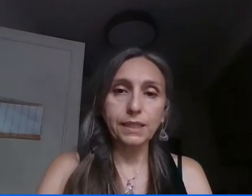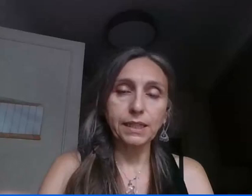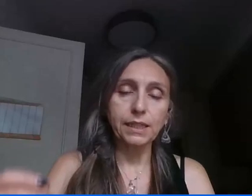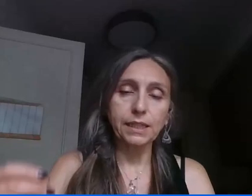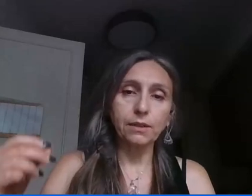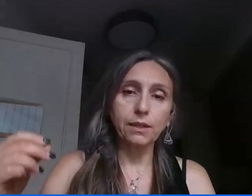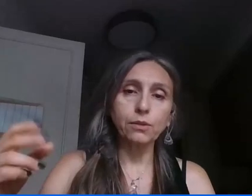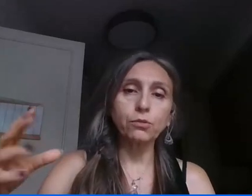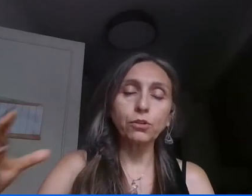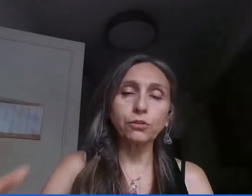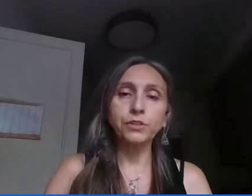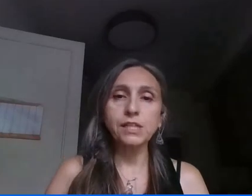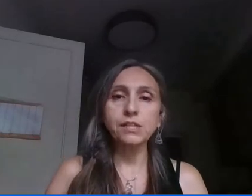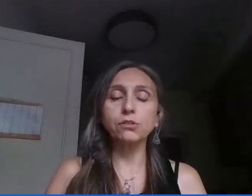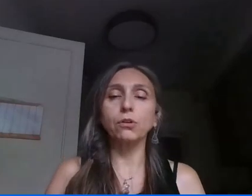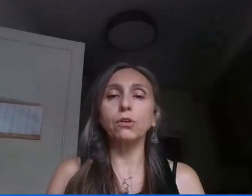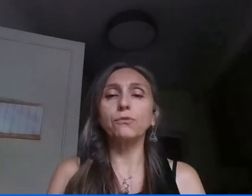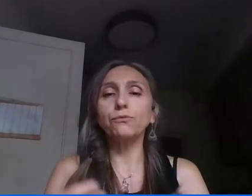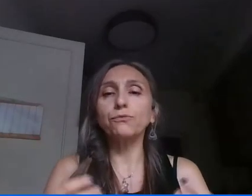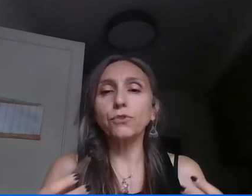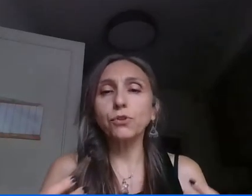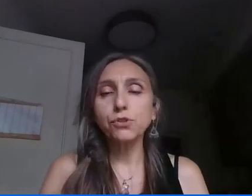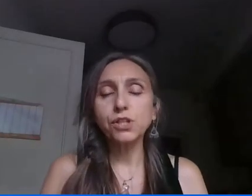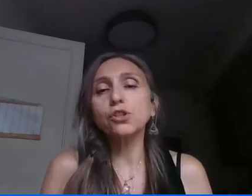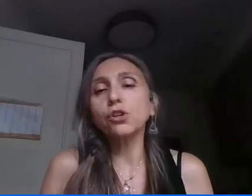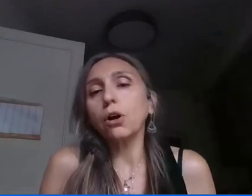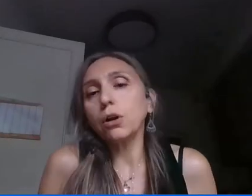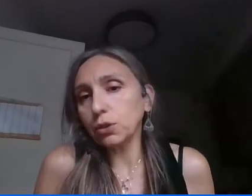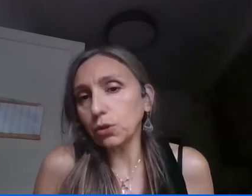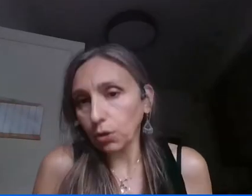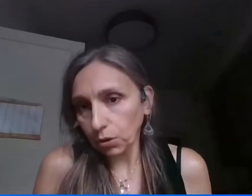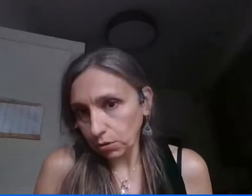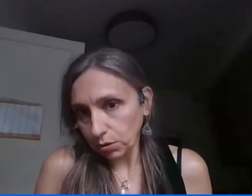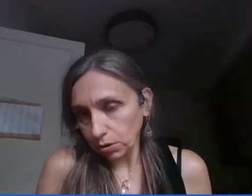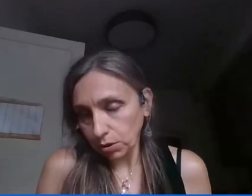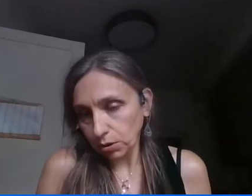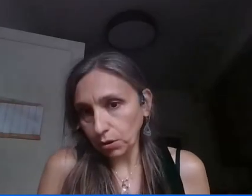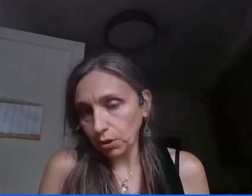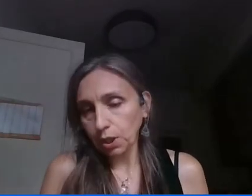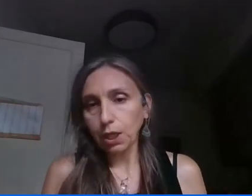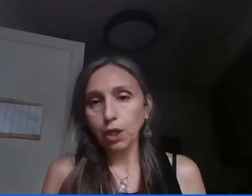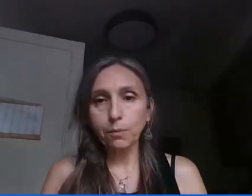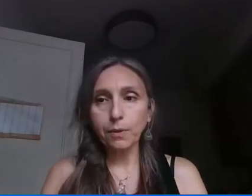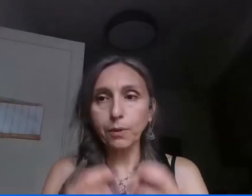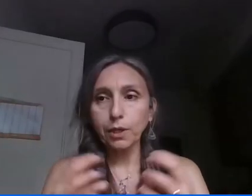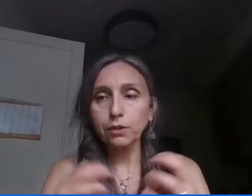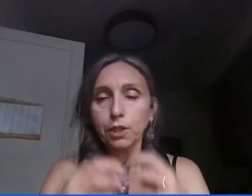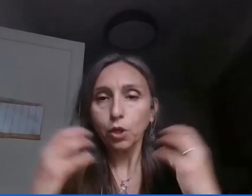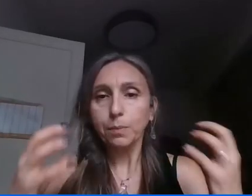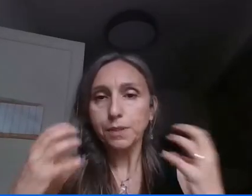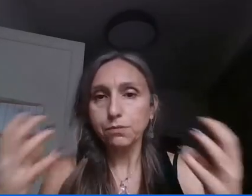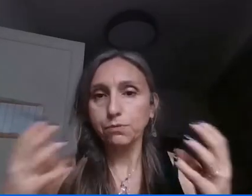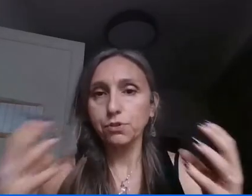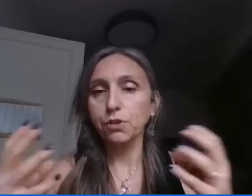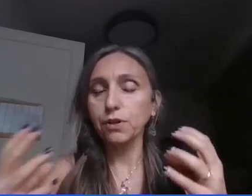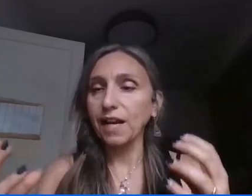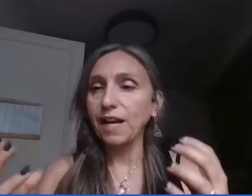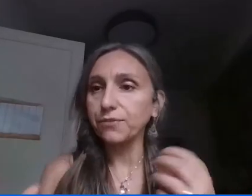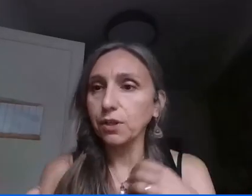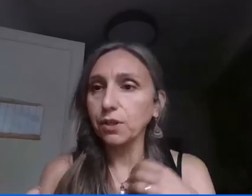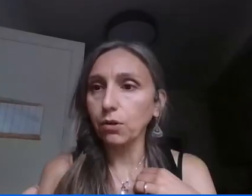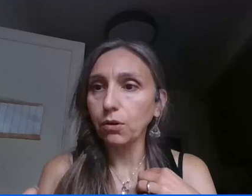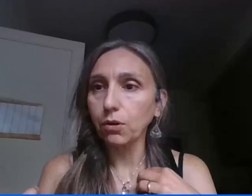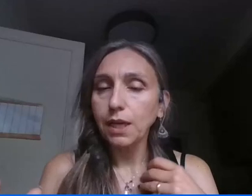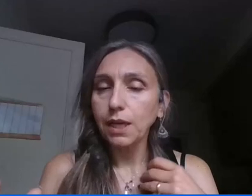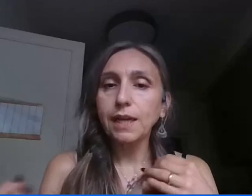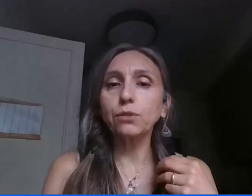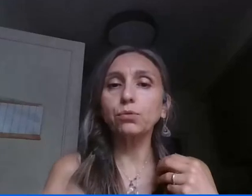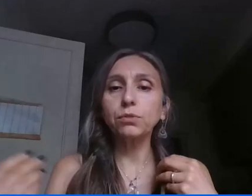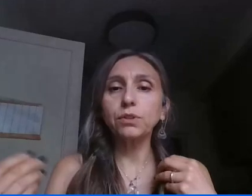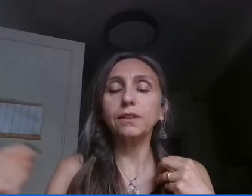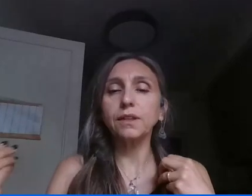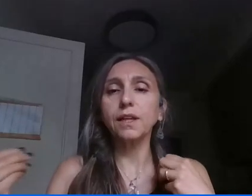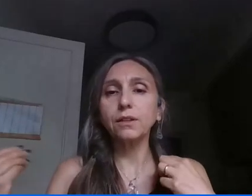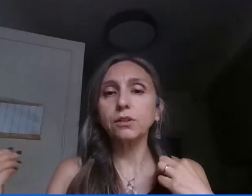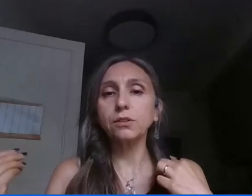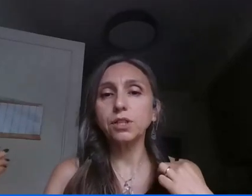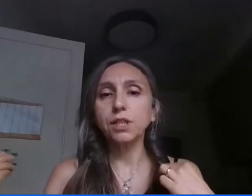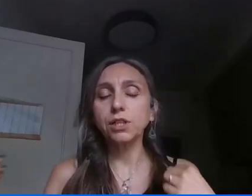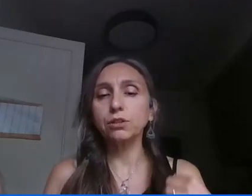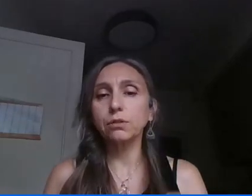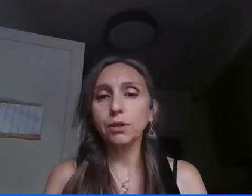un plugin in un contesto così solido, no? Come quello dell'open source geografico, è che tu